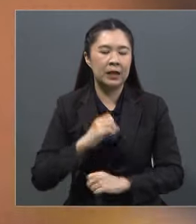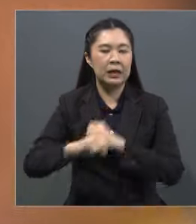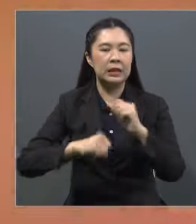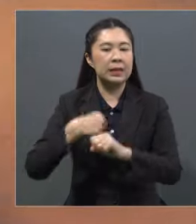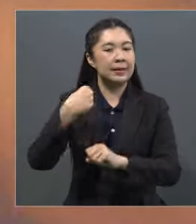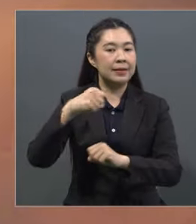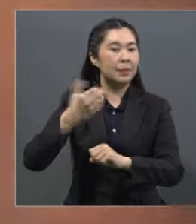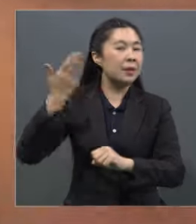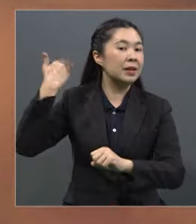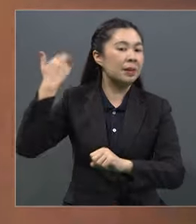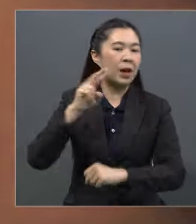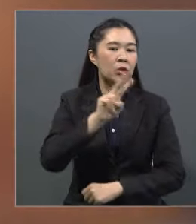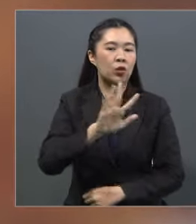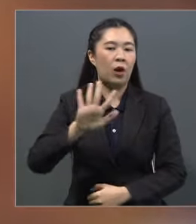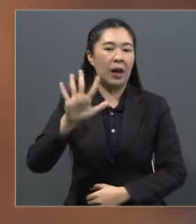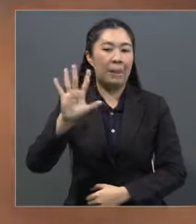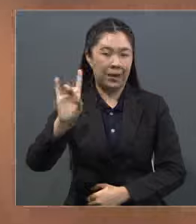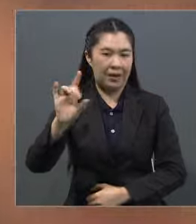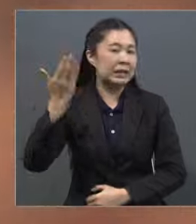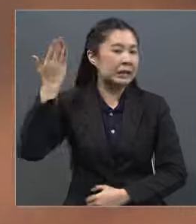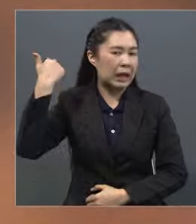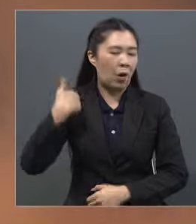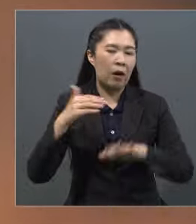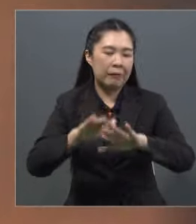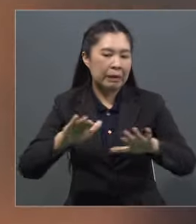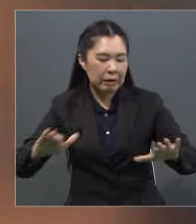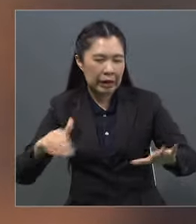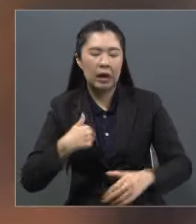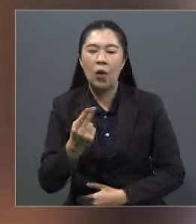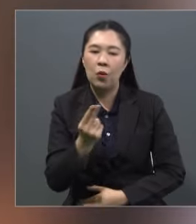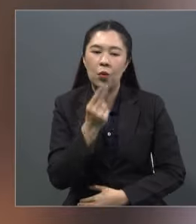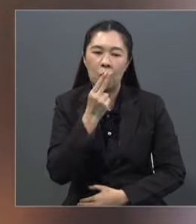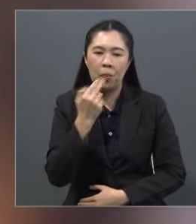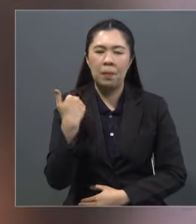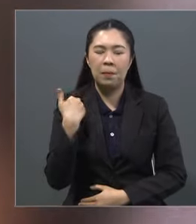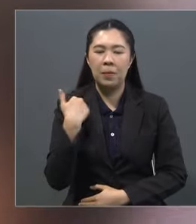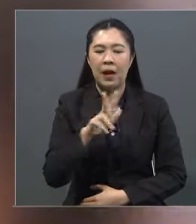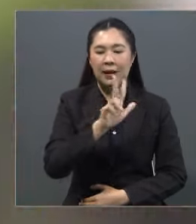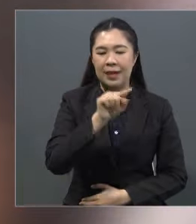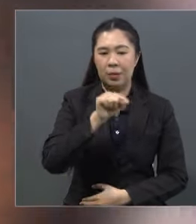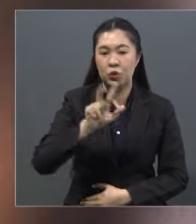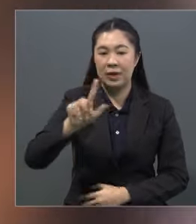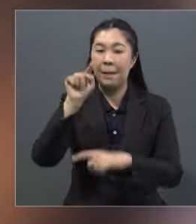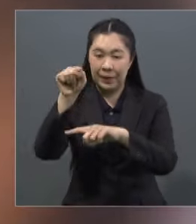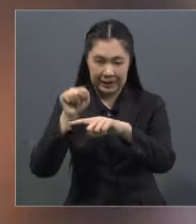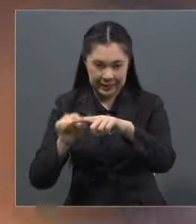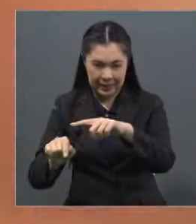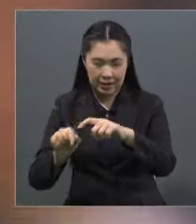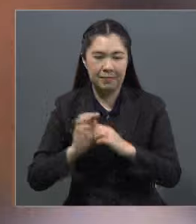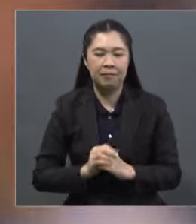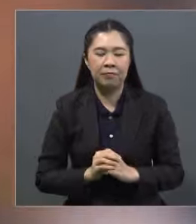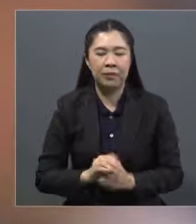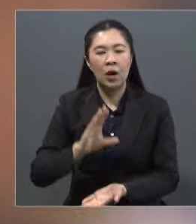า2558เนี่ยมีเด็กๆ เข้าไปยุ่งเกี่ยวหรือว่าสูบบุหรี่ไฟฟ้าอยู่เพียงแค่ 3.3% เท่านั้นนะทีนี้